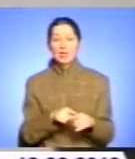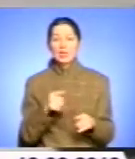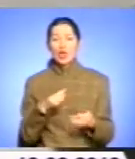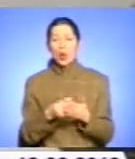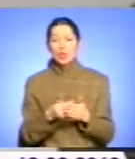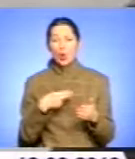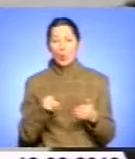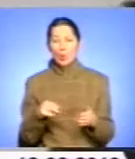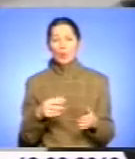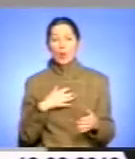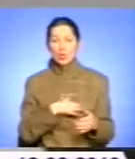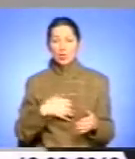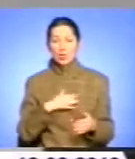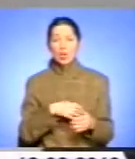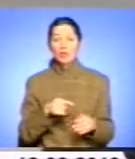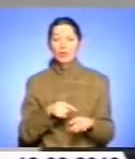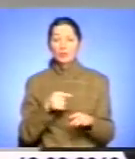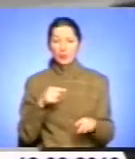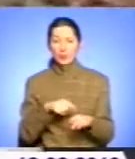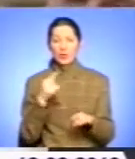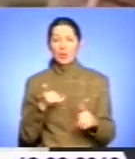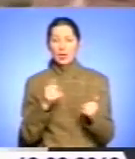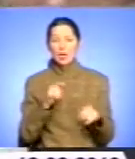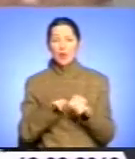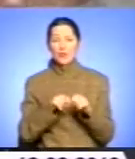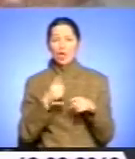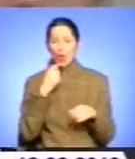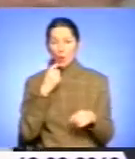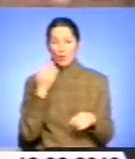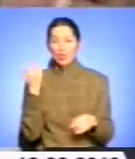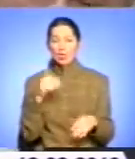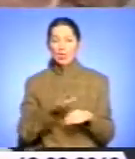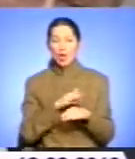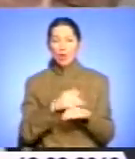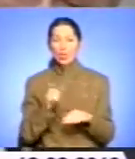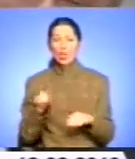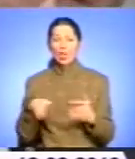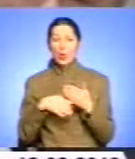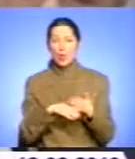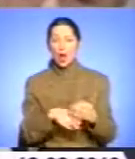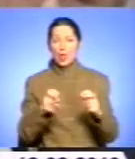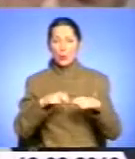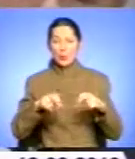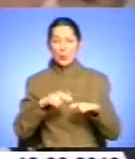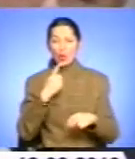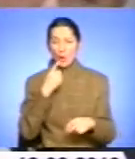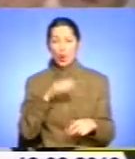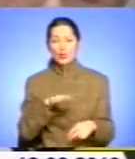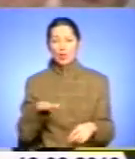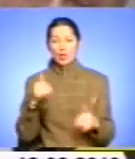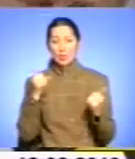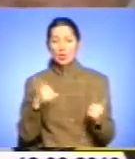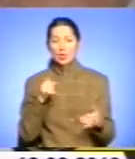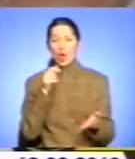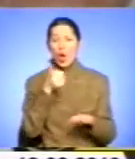купуватимуть важливі реагенти для перевірки крові методом ПЛР. Раніше благодійники допомагали для того, щоб обстежувати кров дітей. А на даний час наше